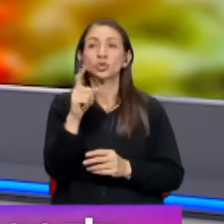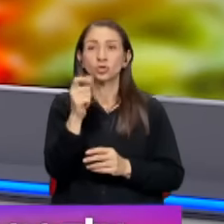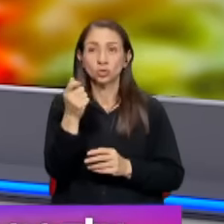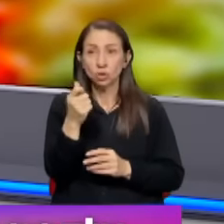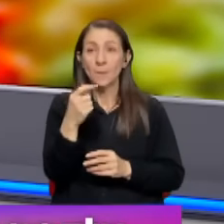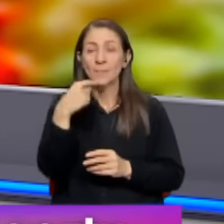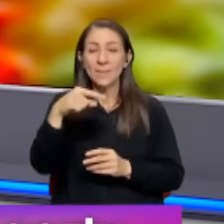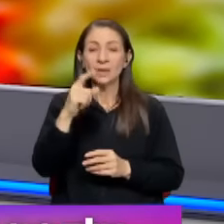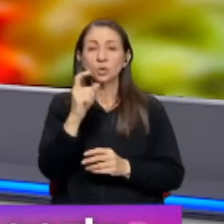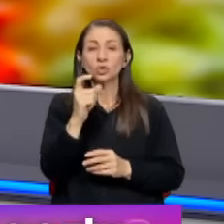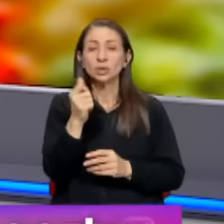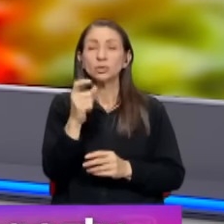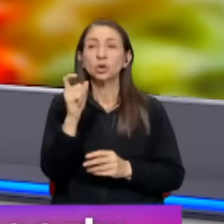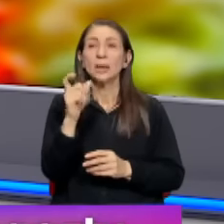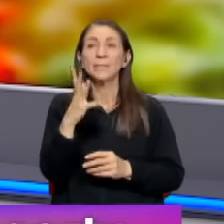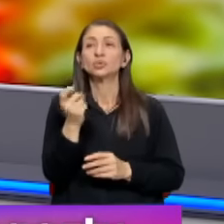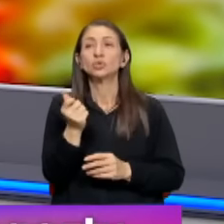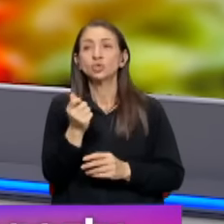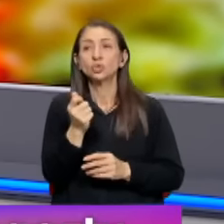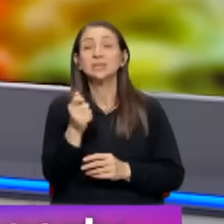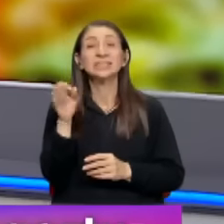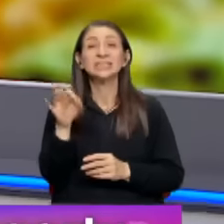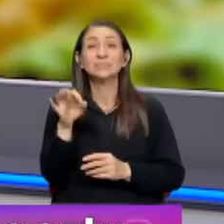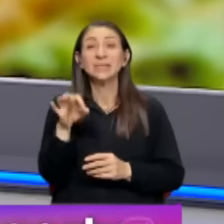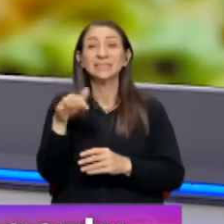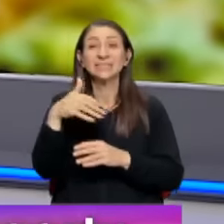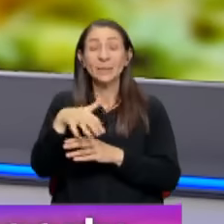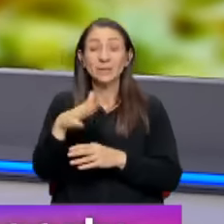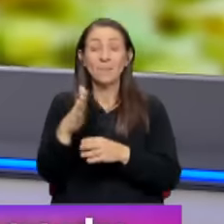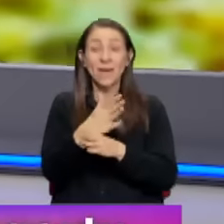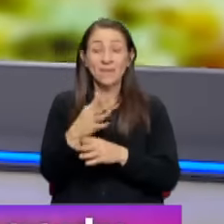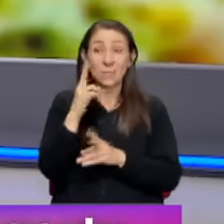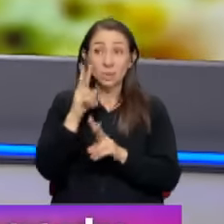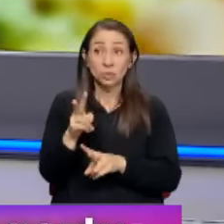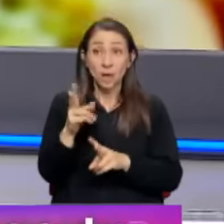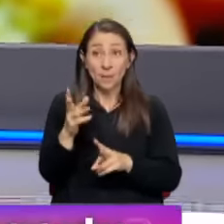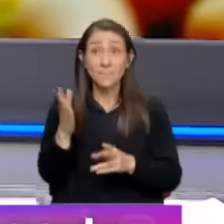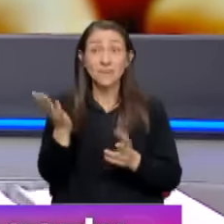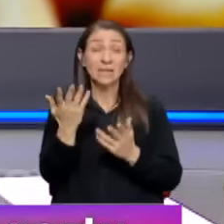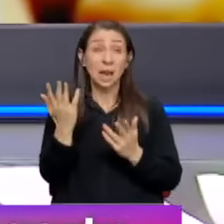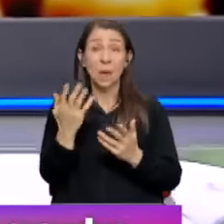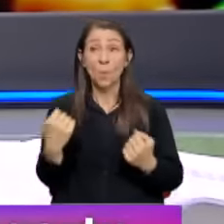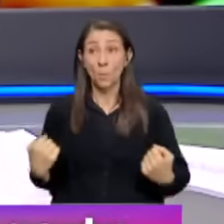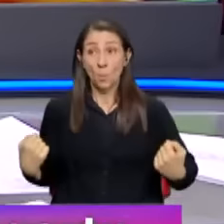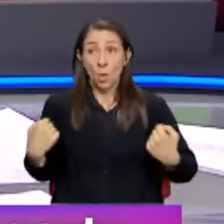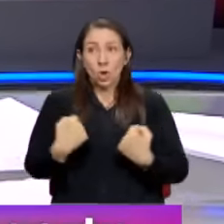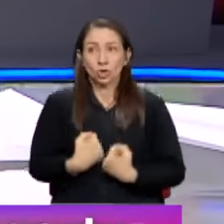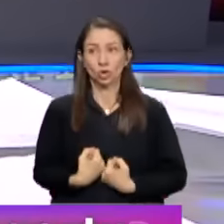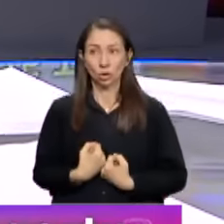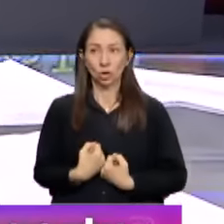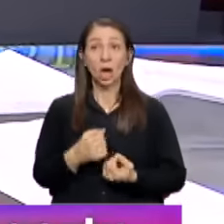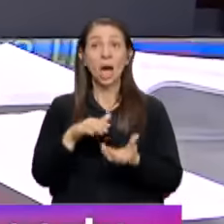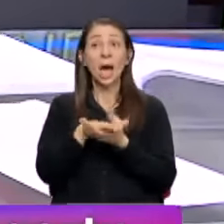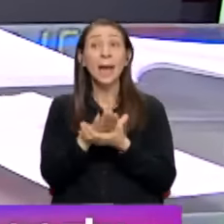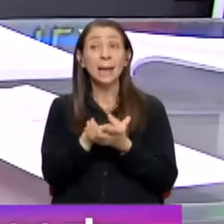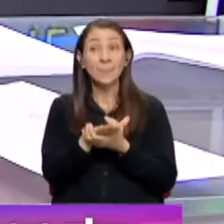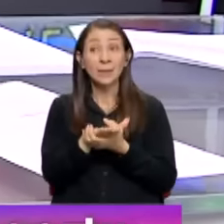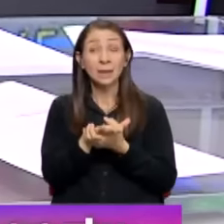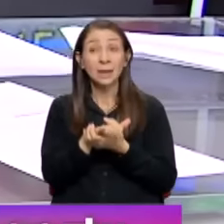kuruş, biber 9 lira 95 kuruş. Şimdi sebze meyve üzerinden gidiyoruz. Ama mesela mont,